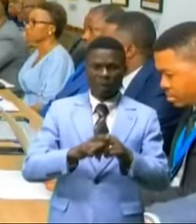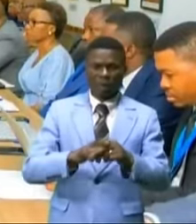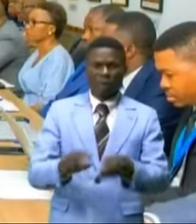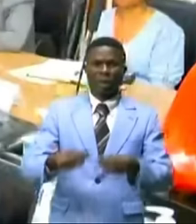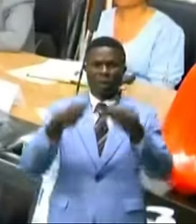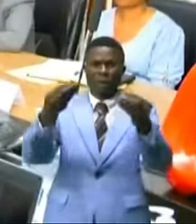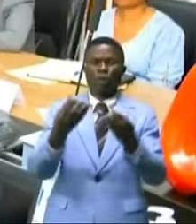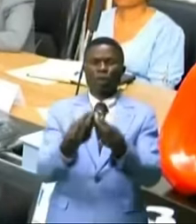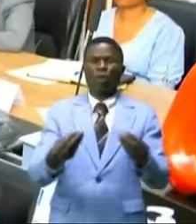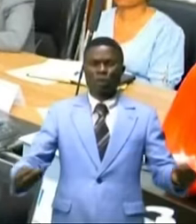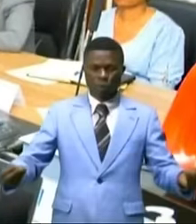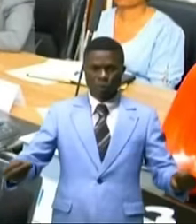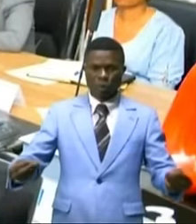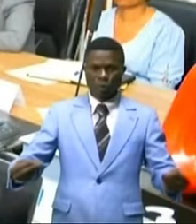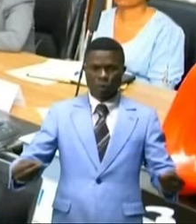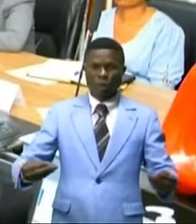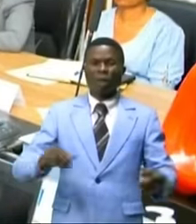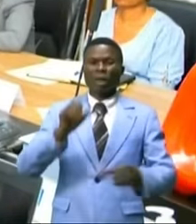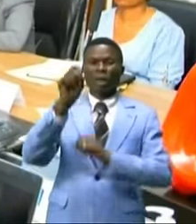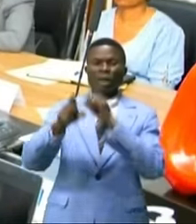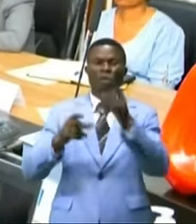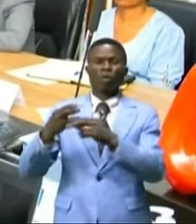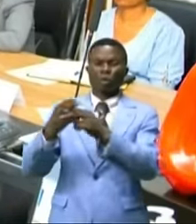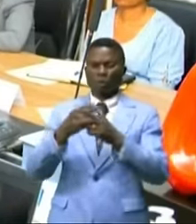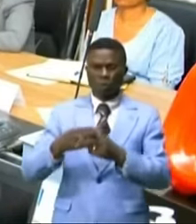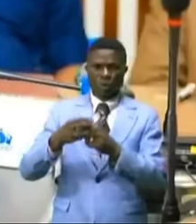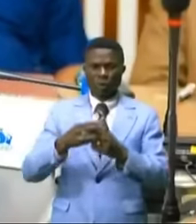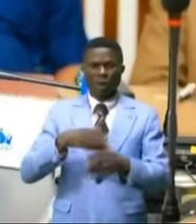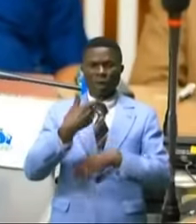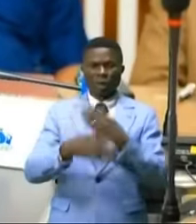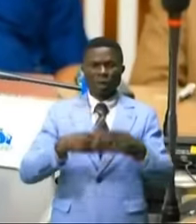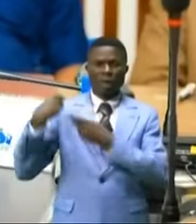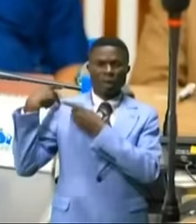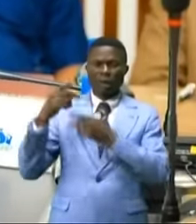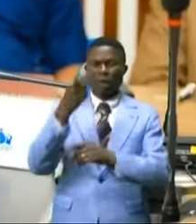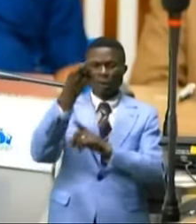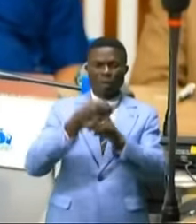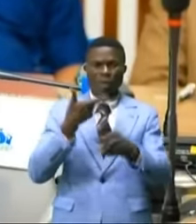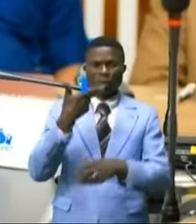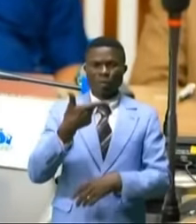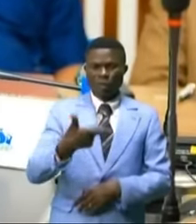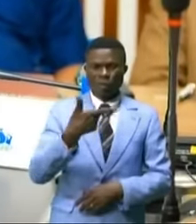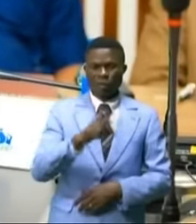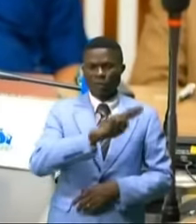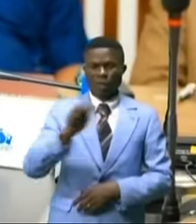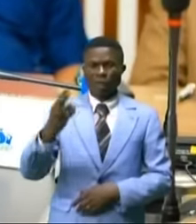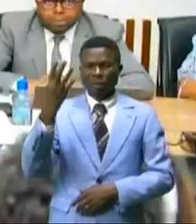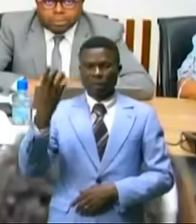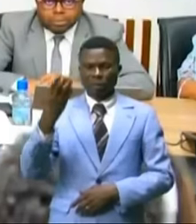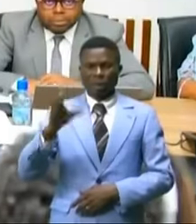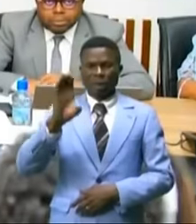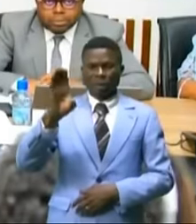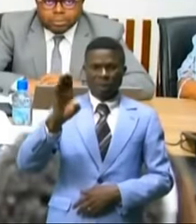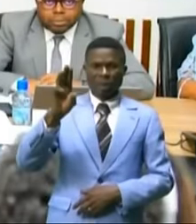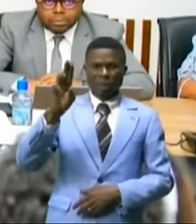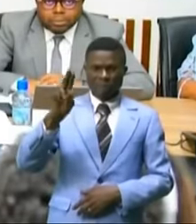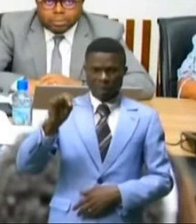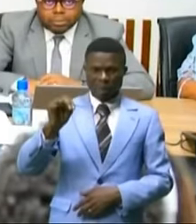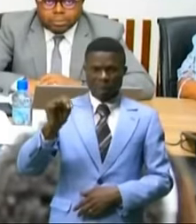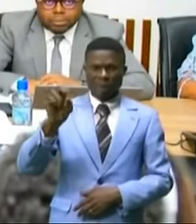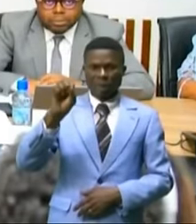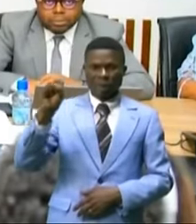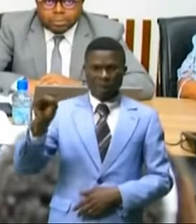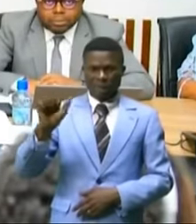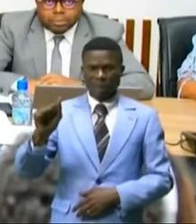les résultats de son audit des surveillances réalisé depuis février 2024. La CENSAP maintient la validité de